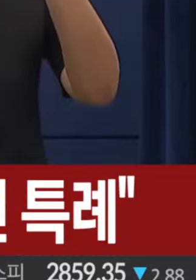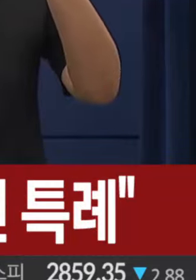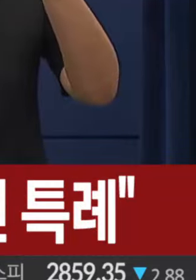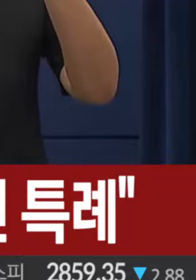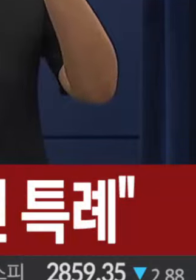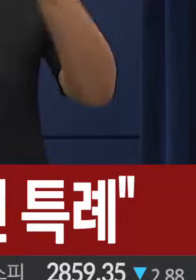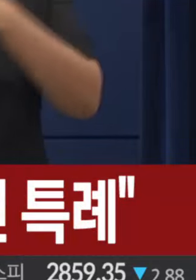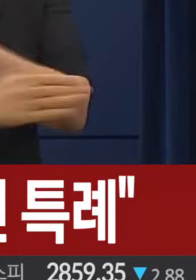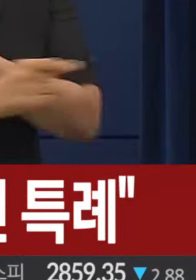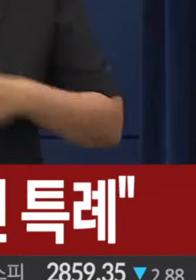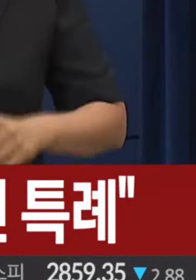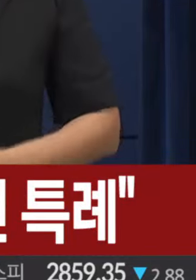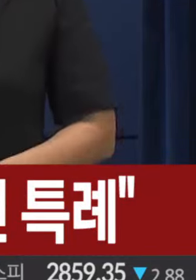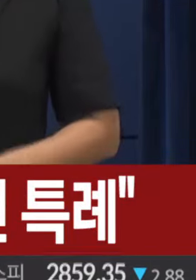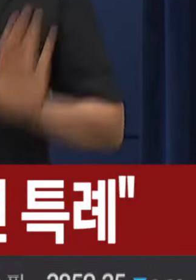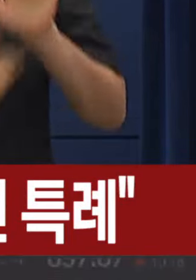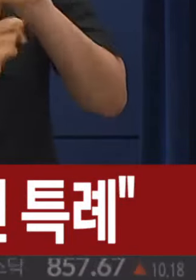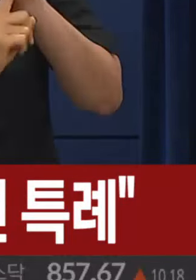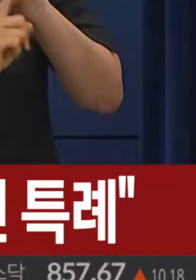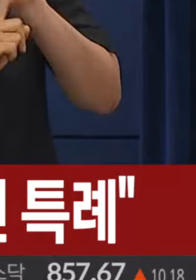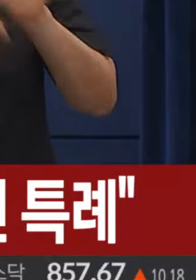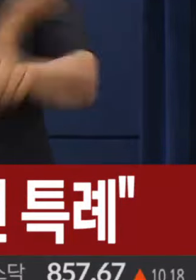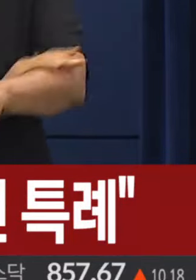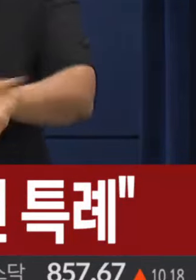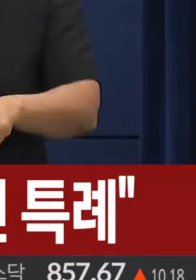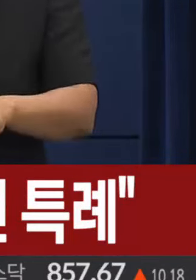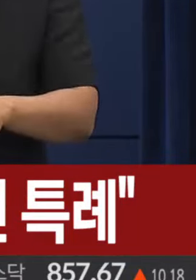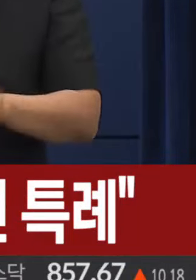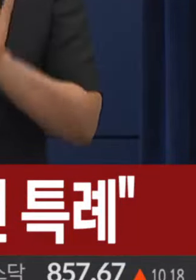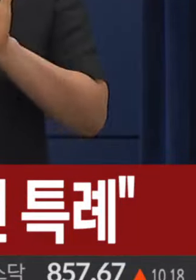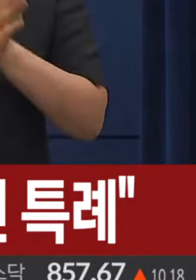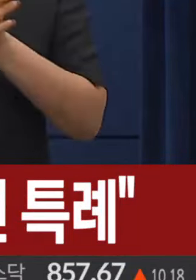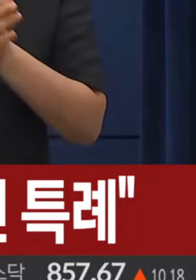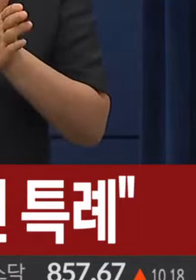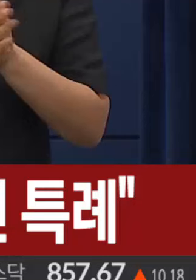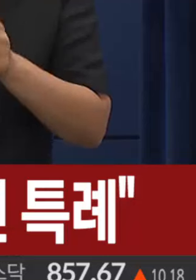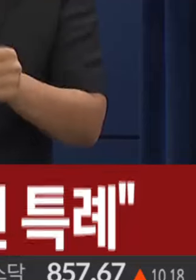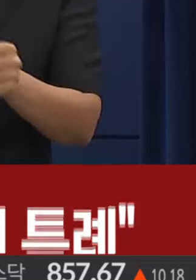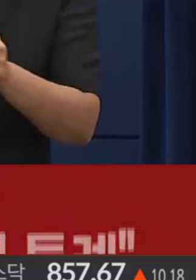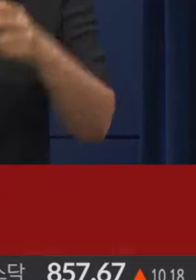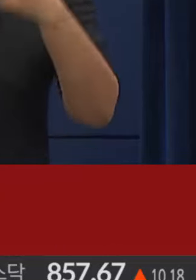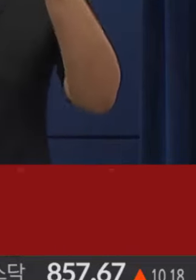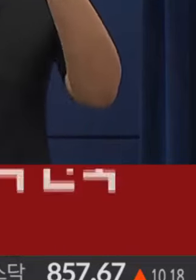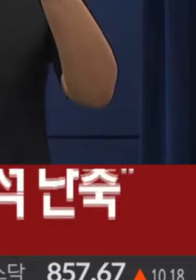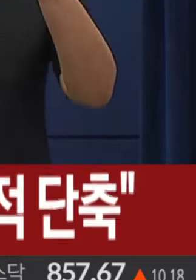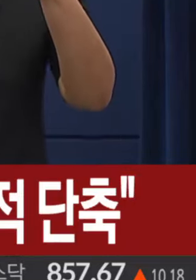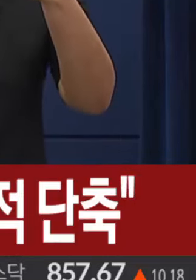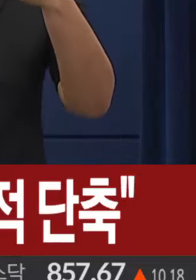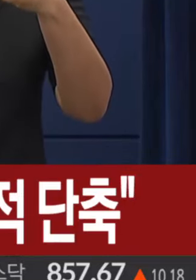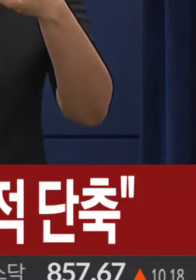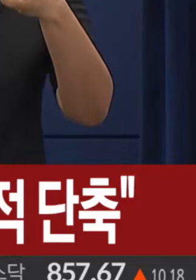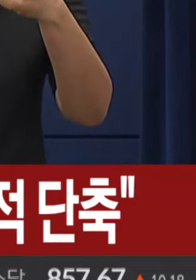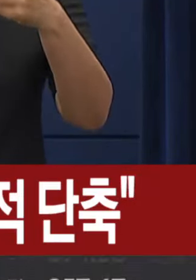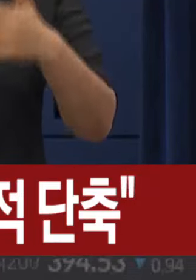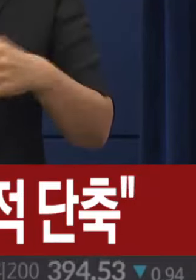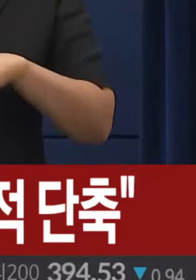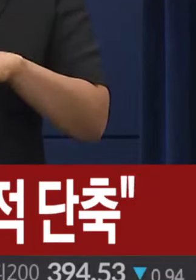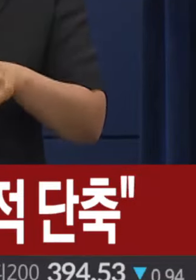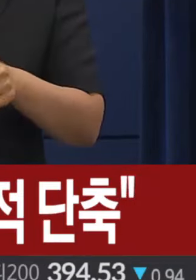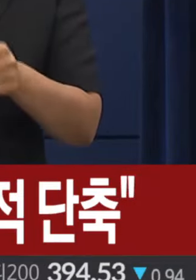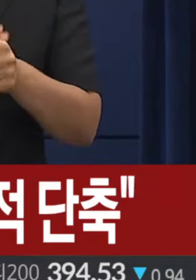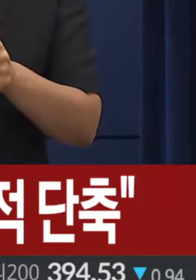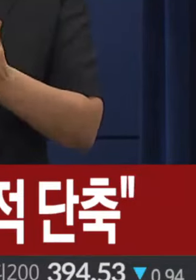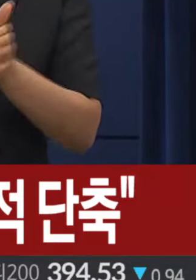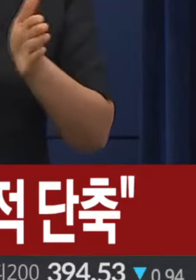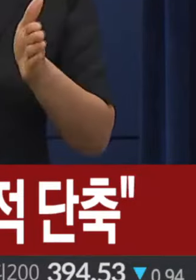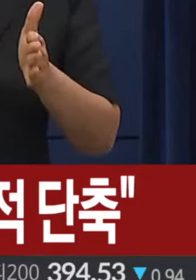하반기 전공의 모집 일정에 차질이 없도록 7월 15일까지 미복귀 전공의에 대한